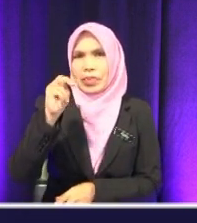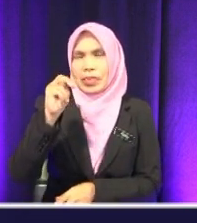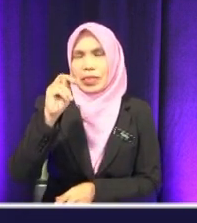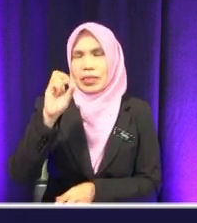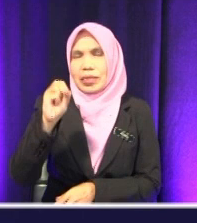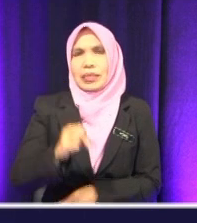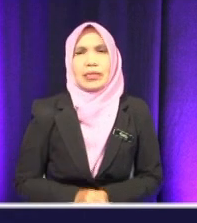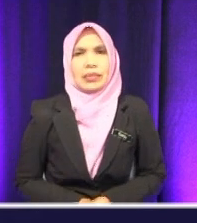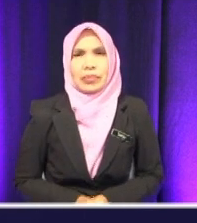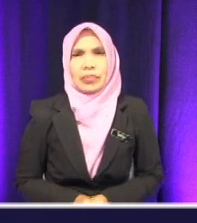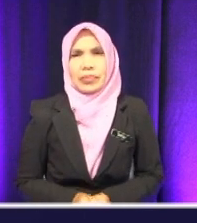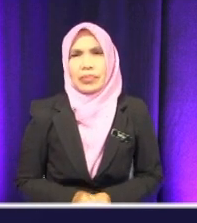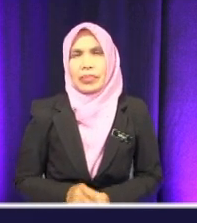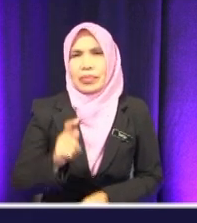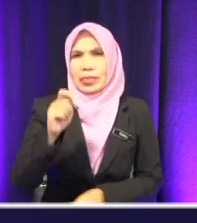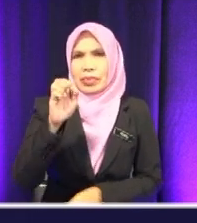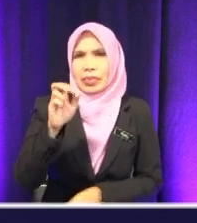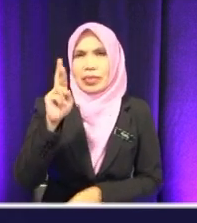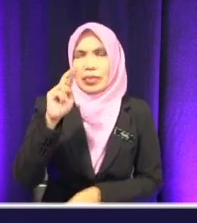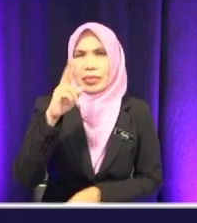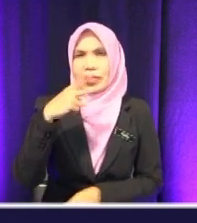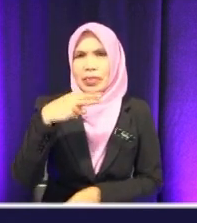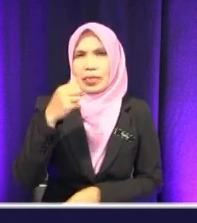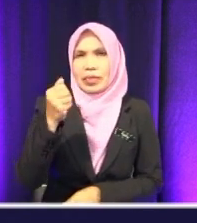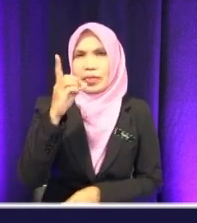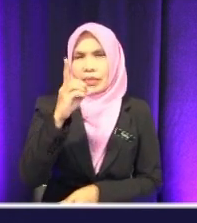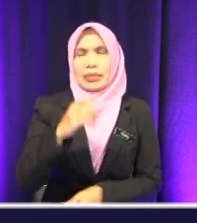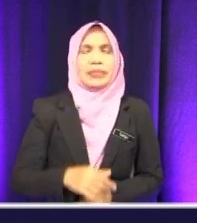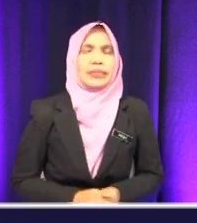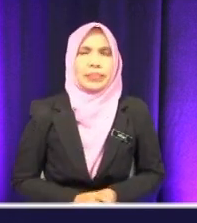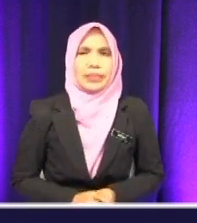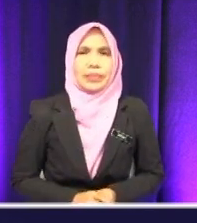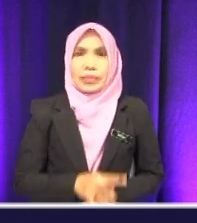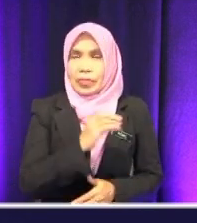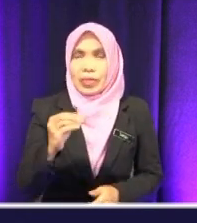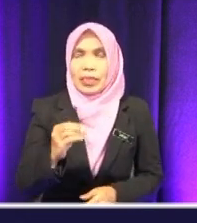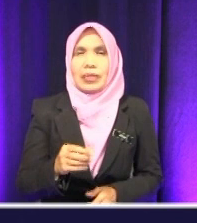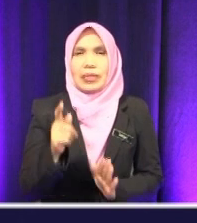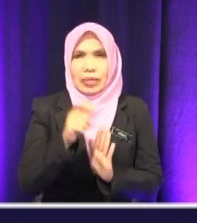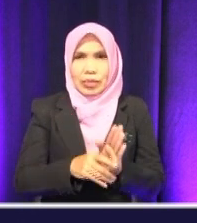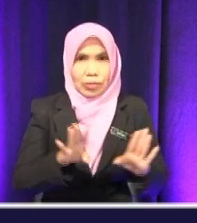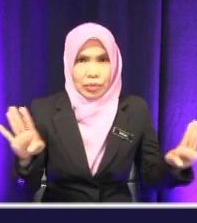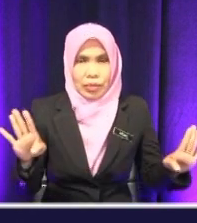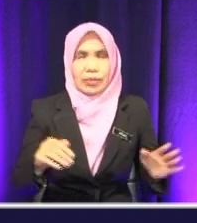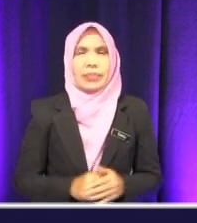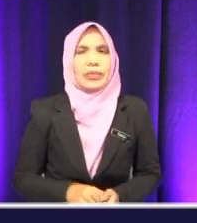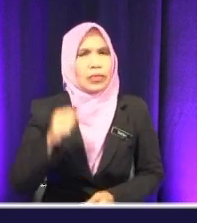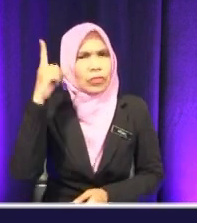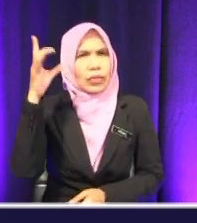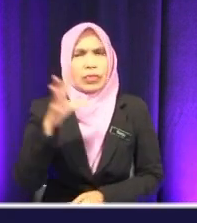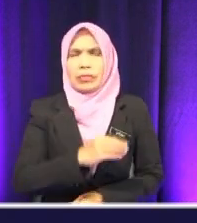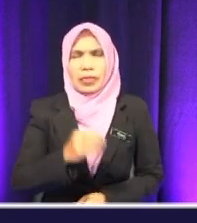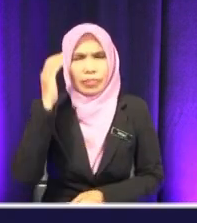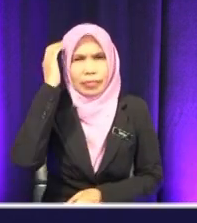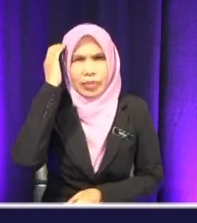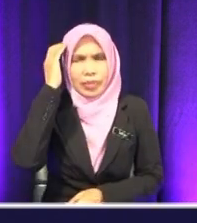terhitney lebih kepada memahami dan mengingat dan dalam memahami dan mengingat ini kalau calon-calon semua